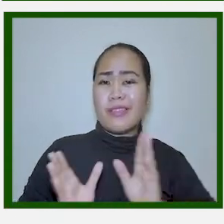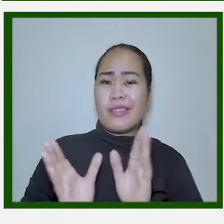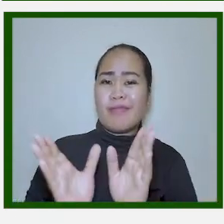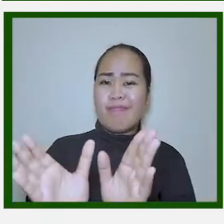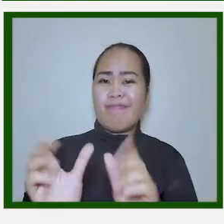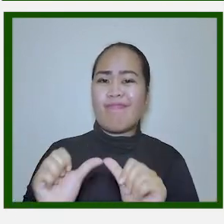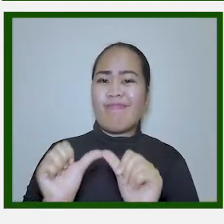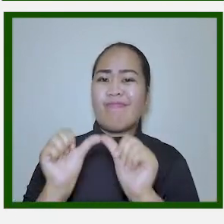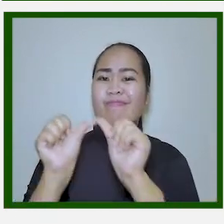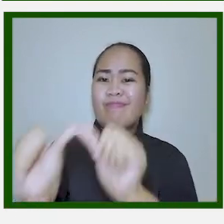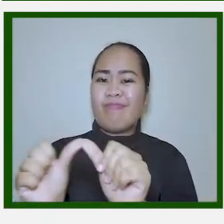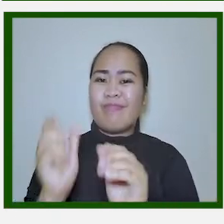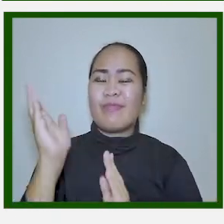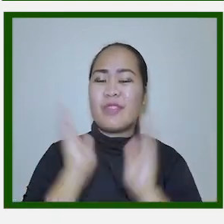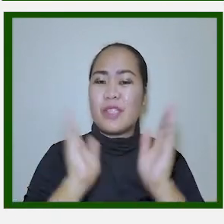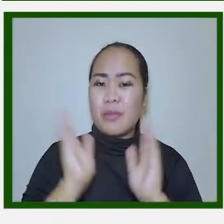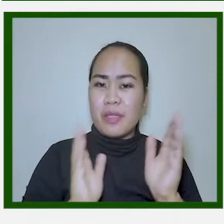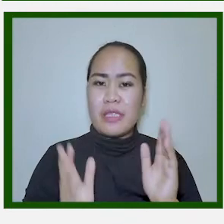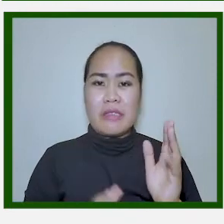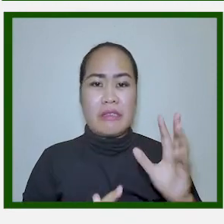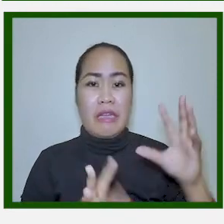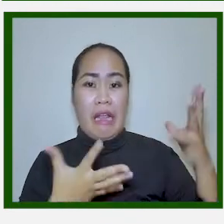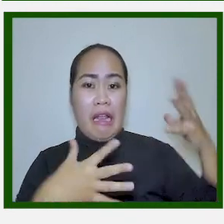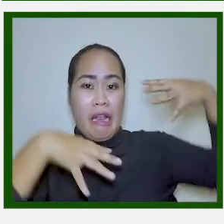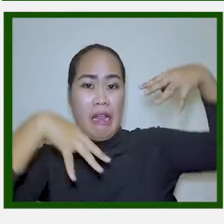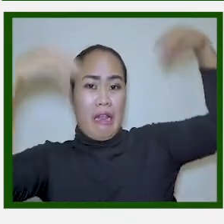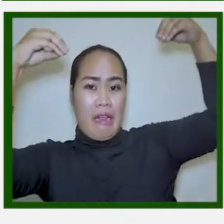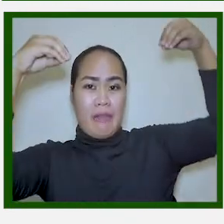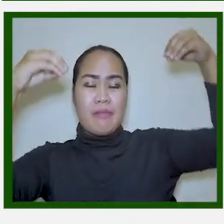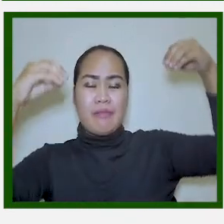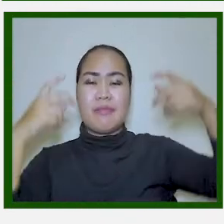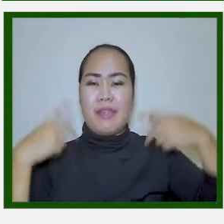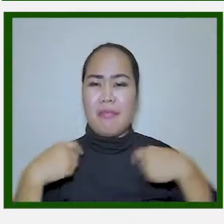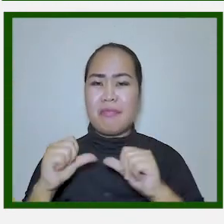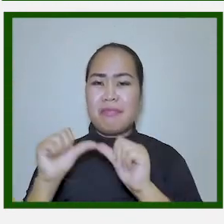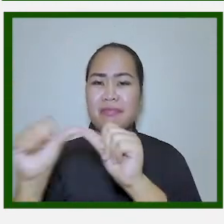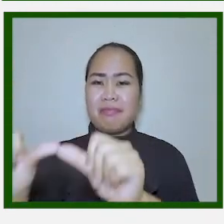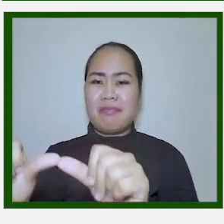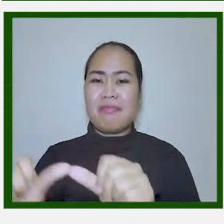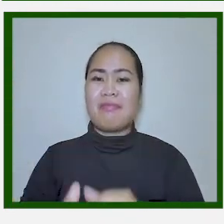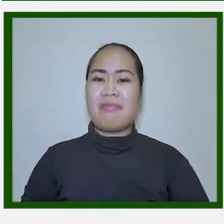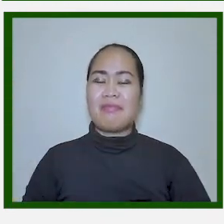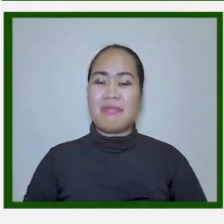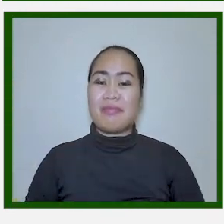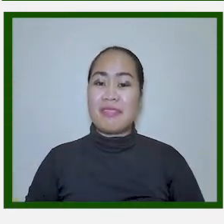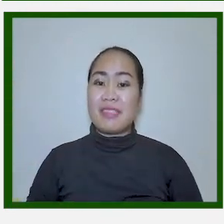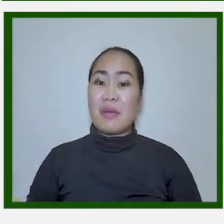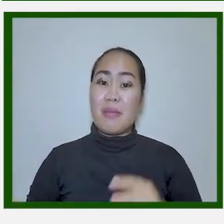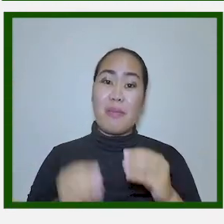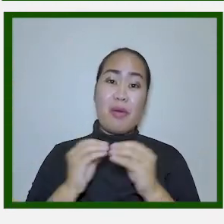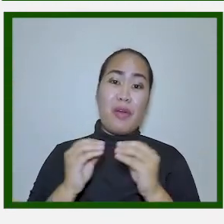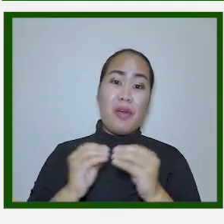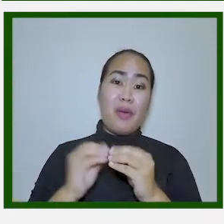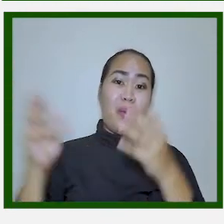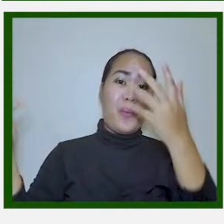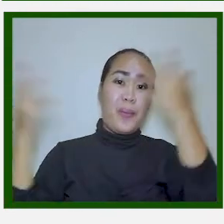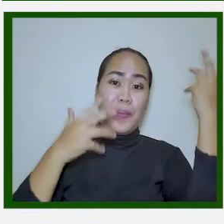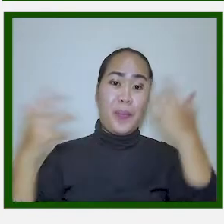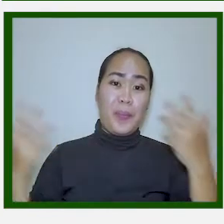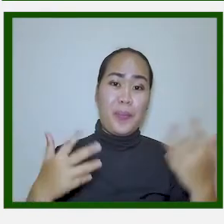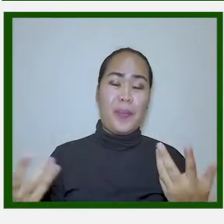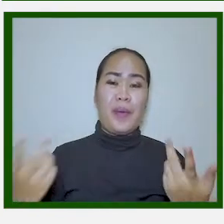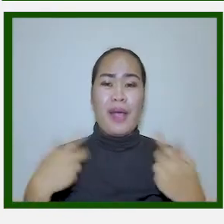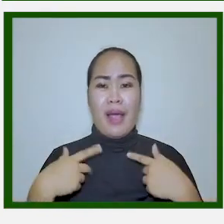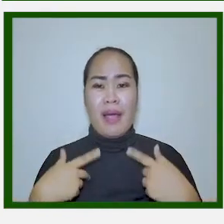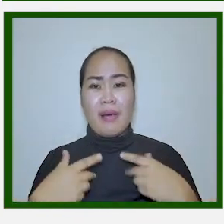hall kahit brownout. Ano. Lalo na, pag bumabagyo, talagang yan, Missy Command Center